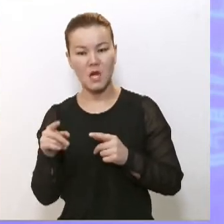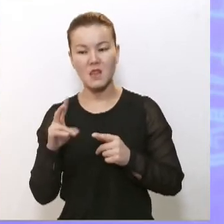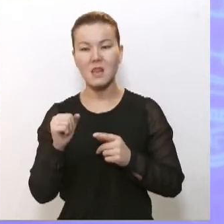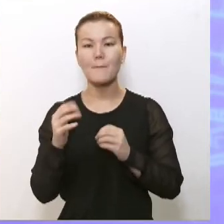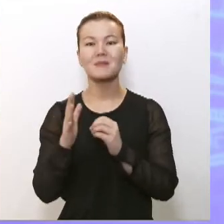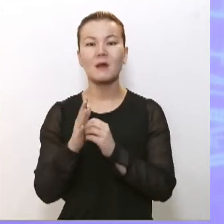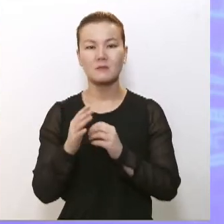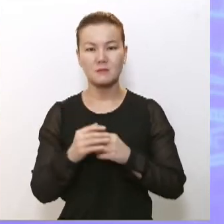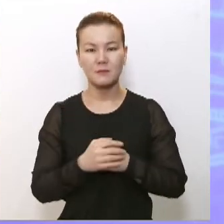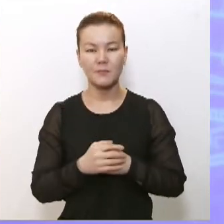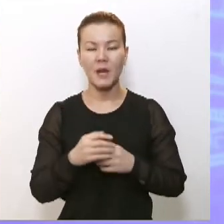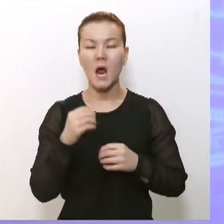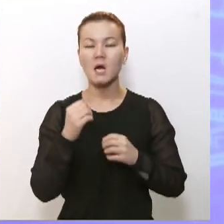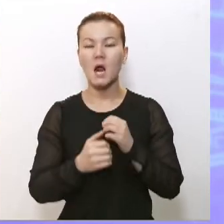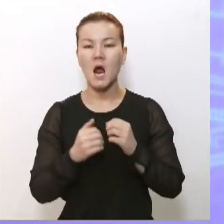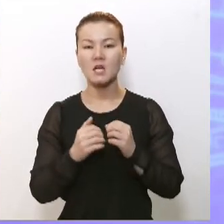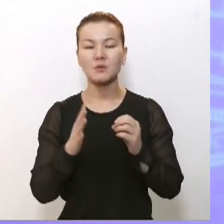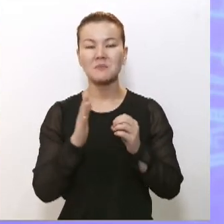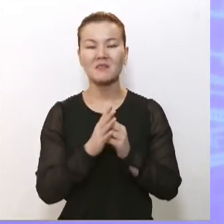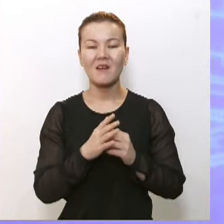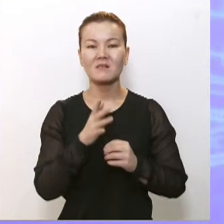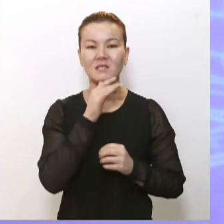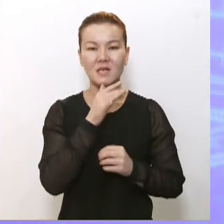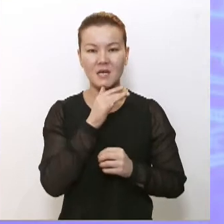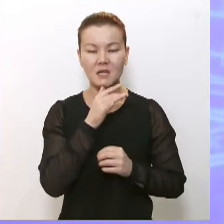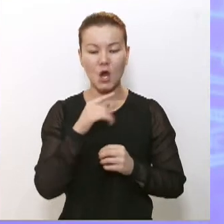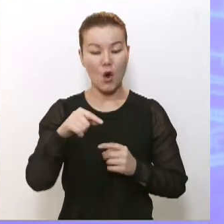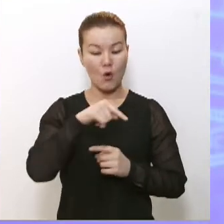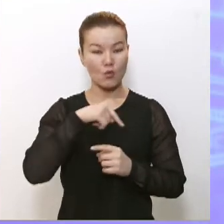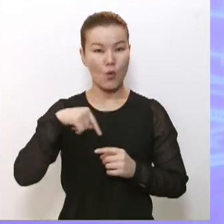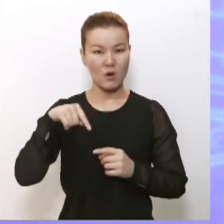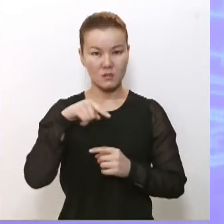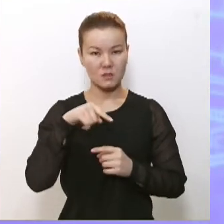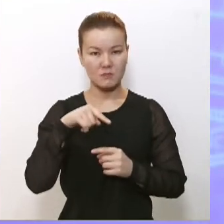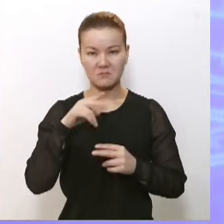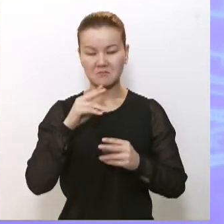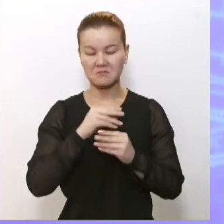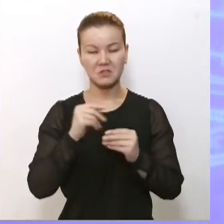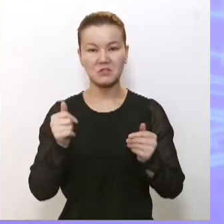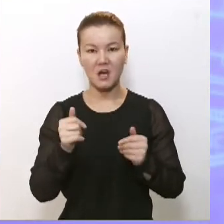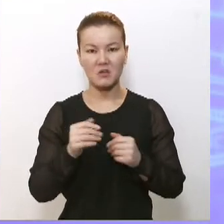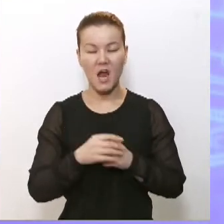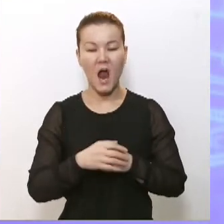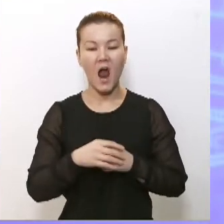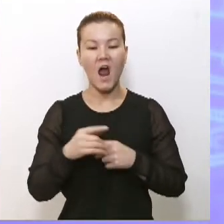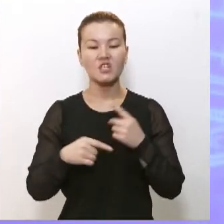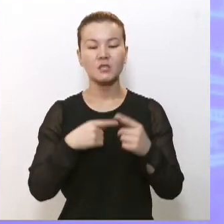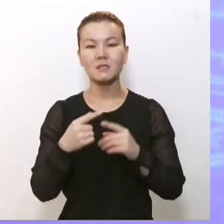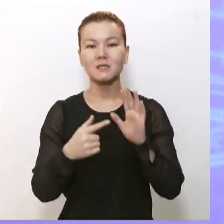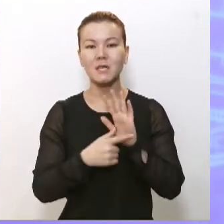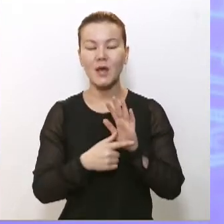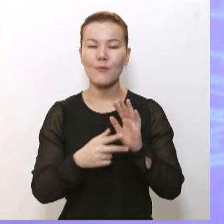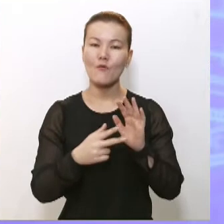через каждые 15 лет кольца исчезают а через семь-восемь